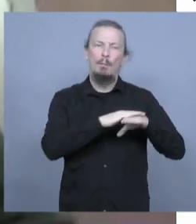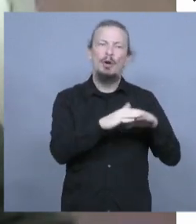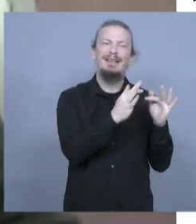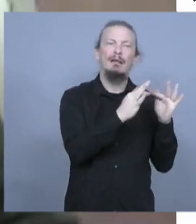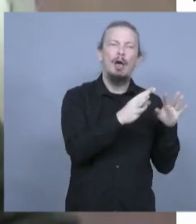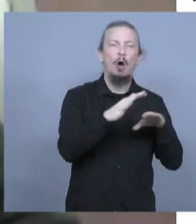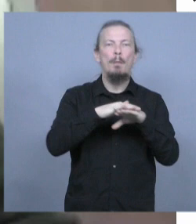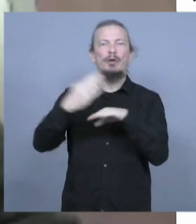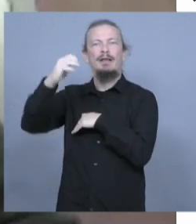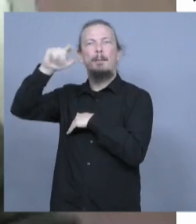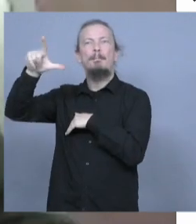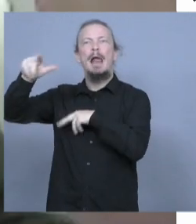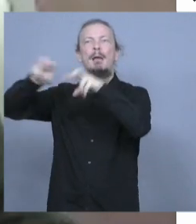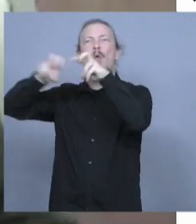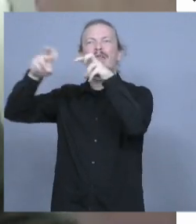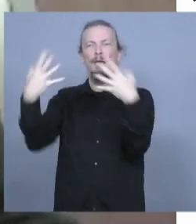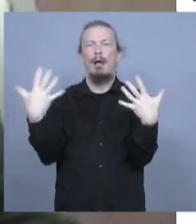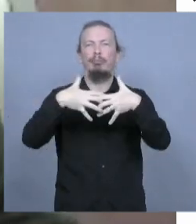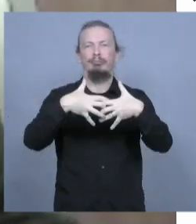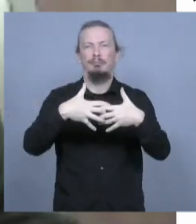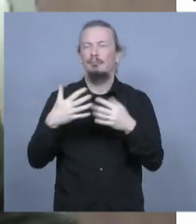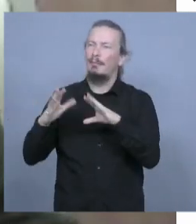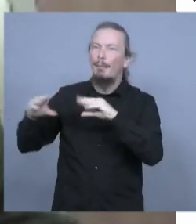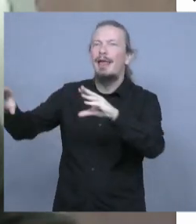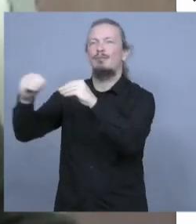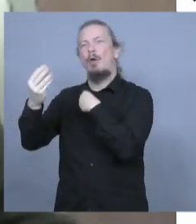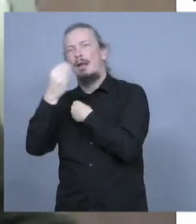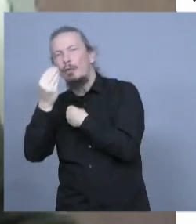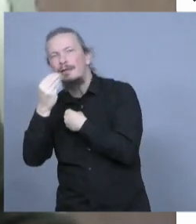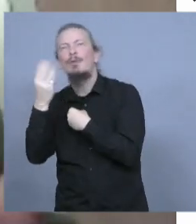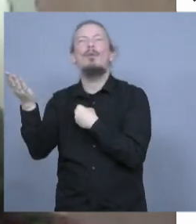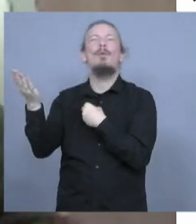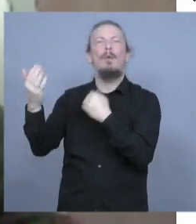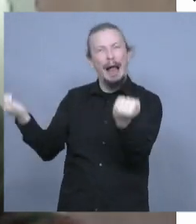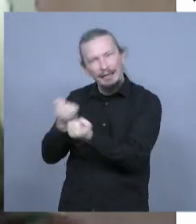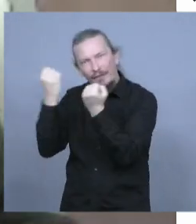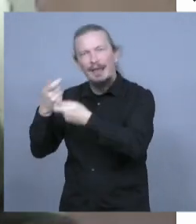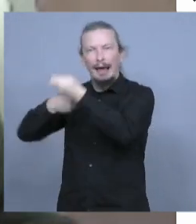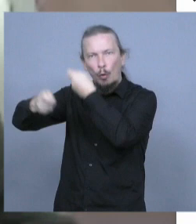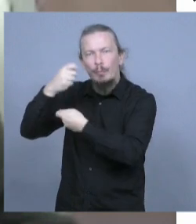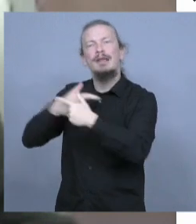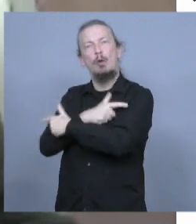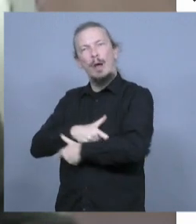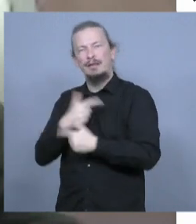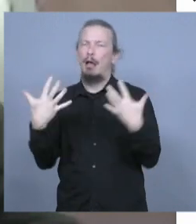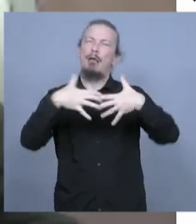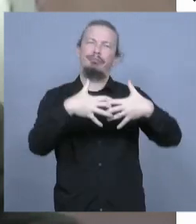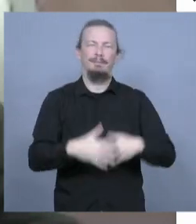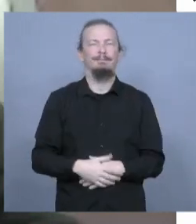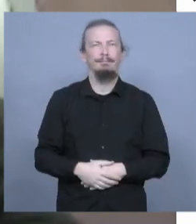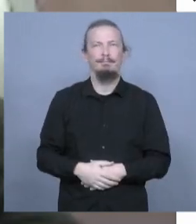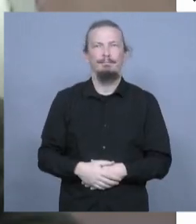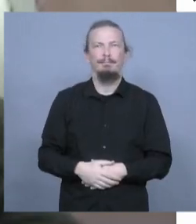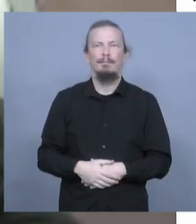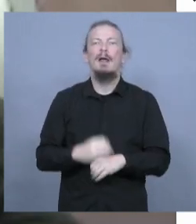avec les politiques métropolitaines de mobilité, d'aménagement, d'alimentation, d'activité économique et de loisirs. Sur